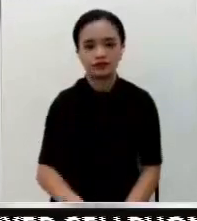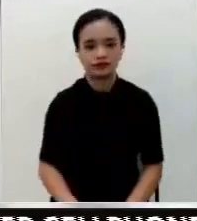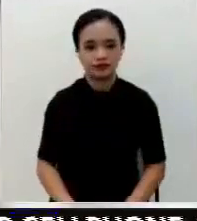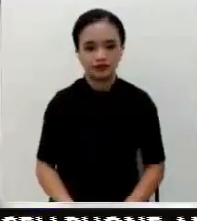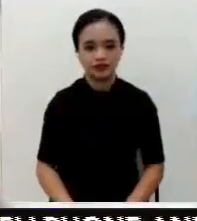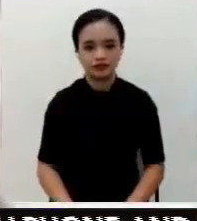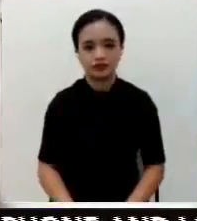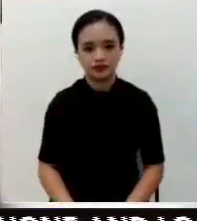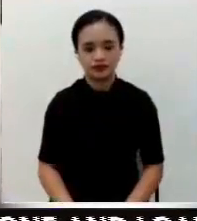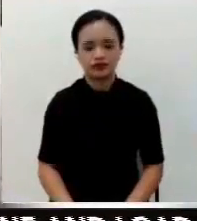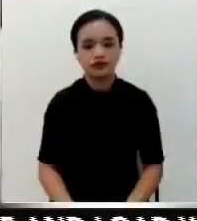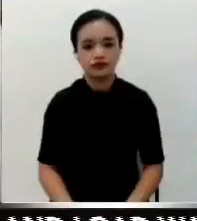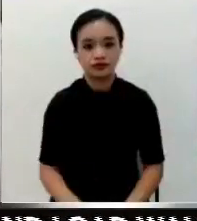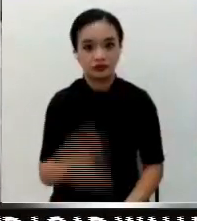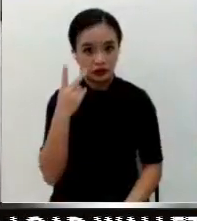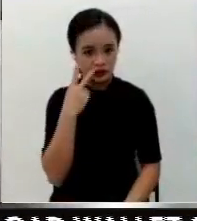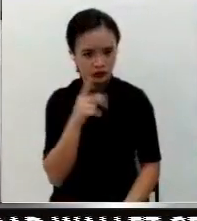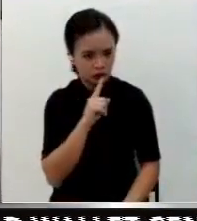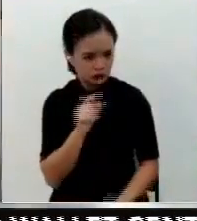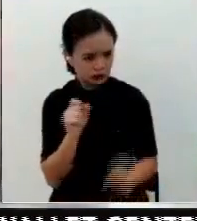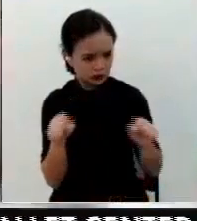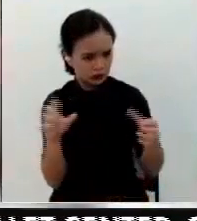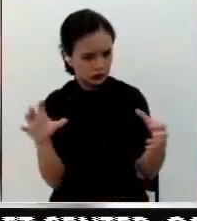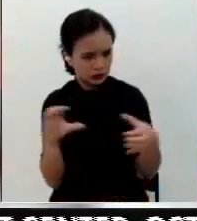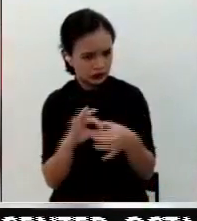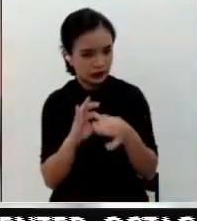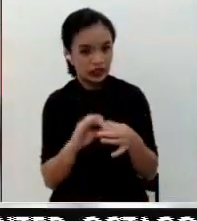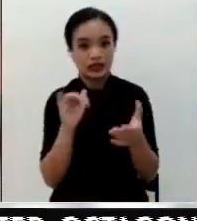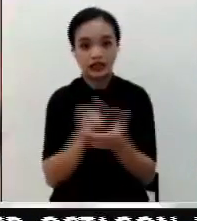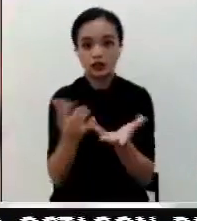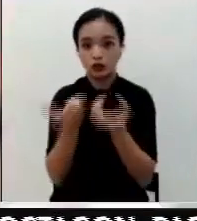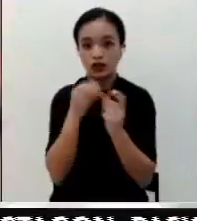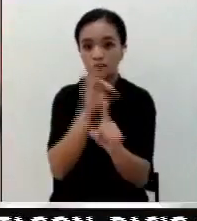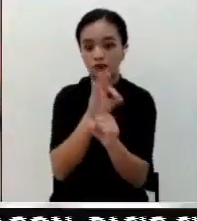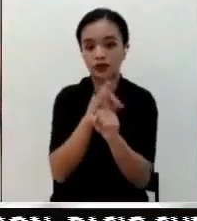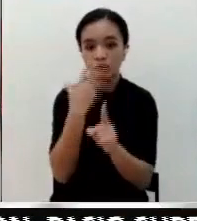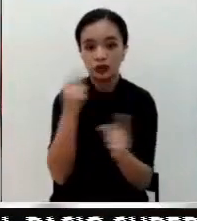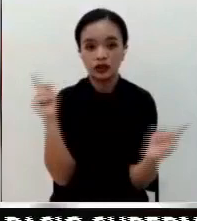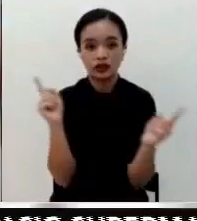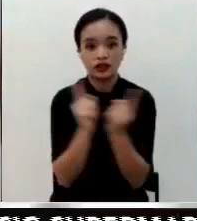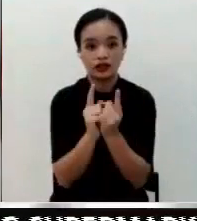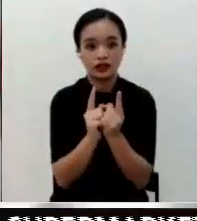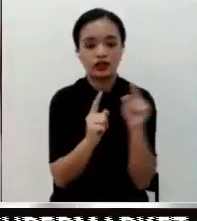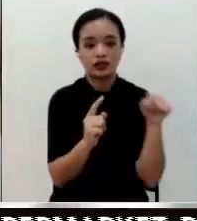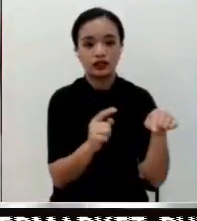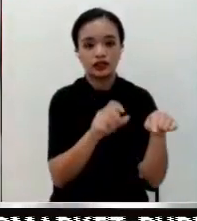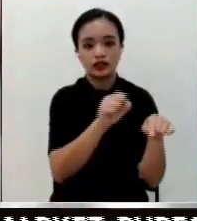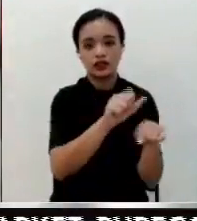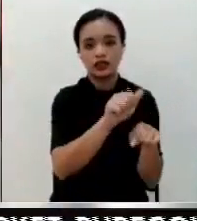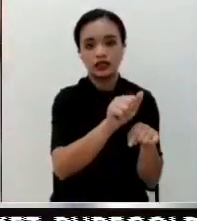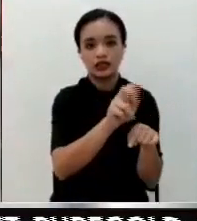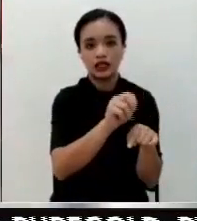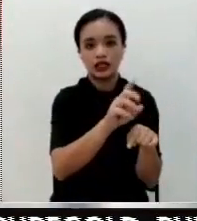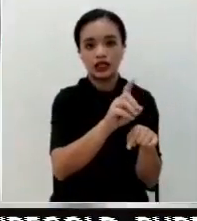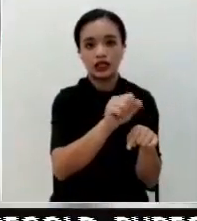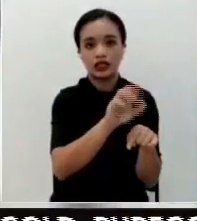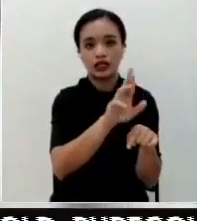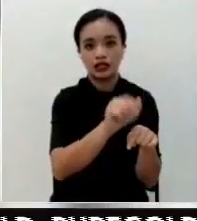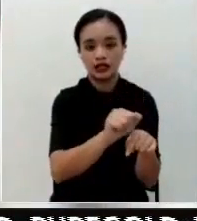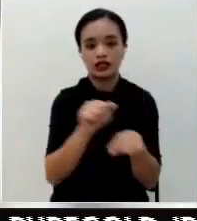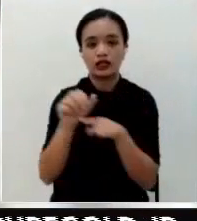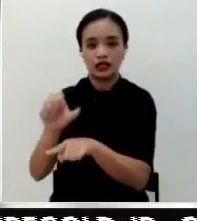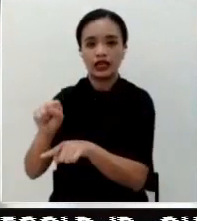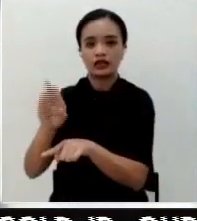Nangangamoy collab? Yan ang hirit ng fans sa pagkikita ni na K-pop star Sandara Park at P-pop Kings